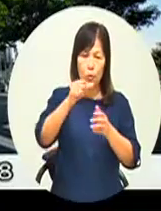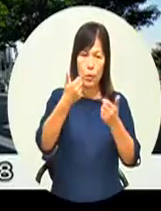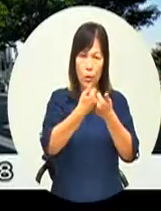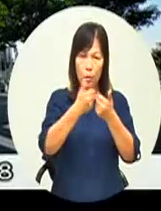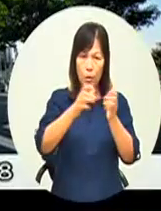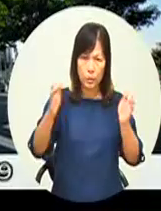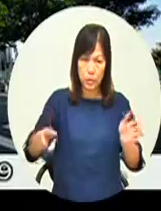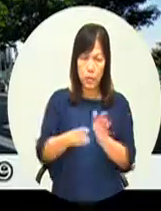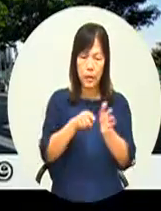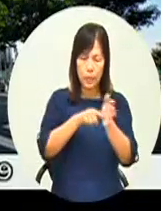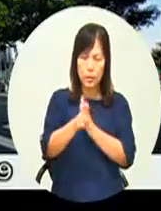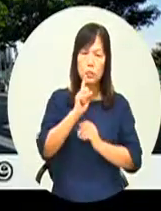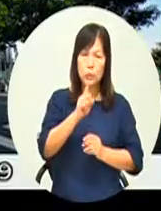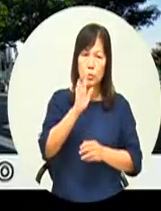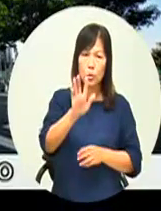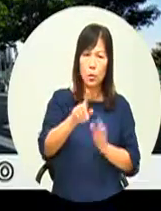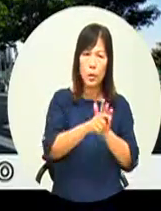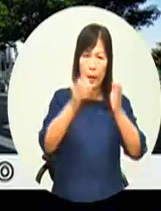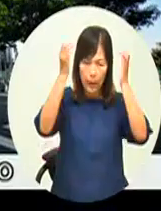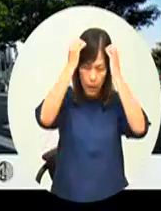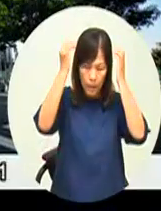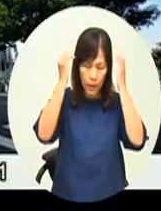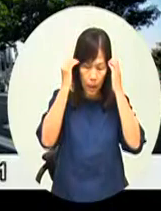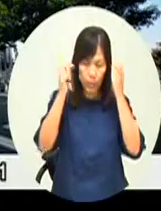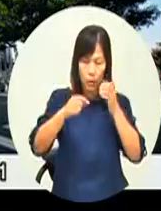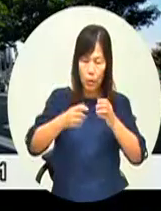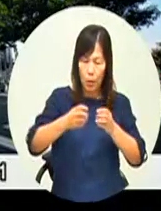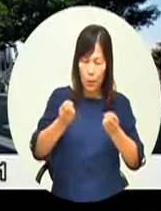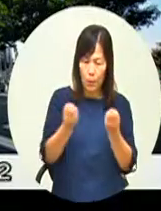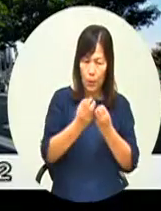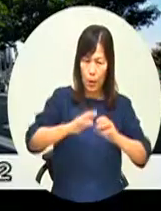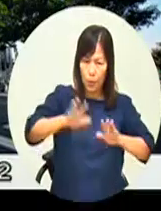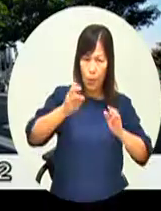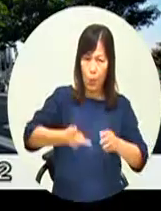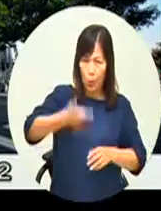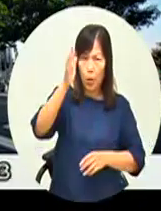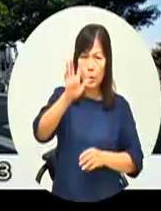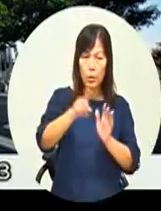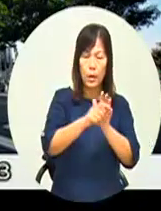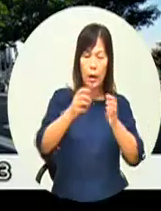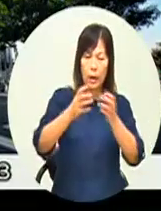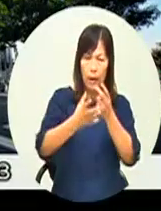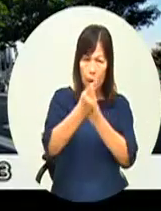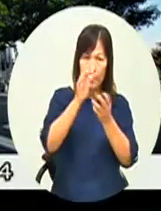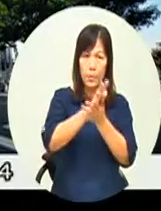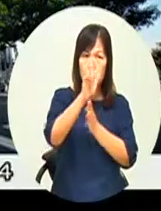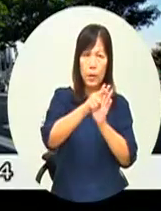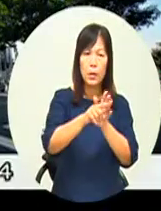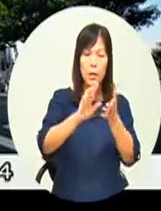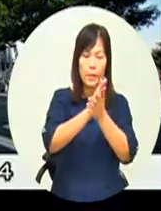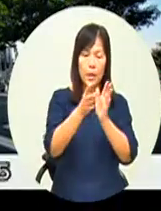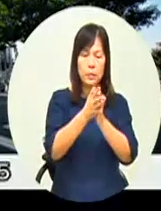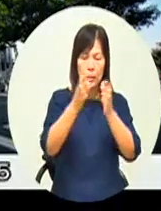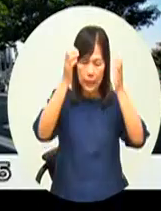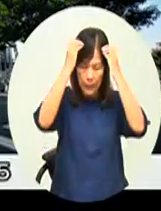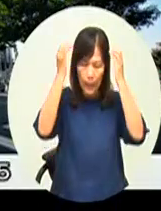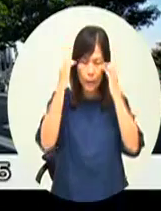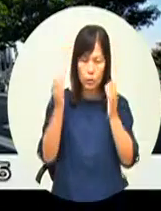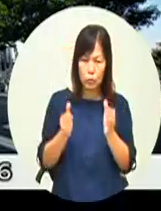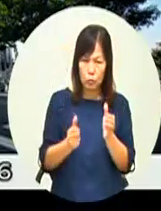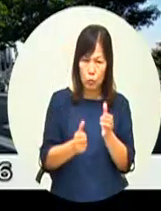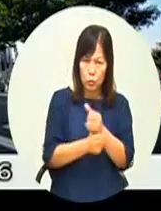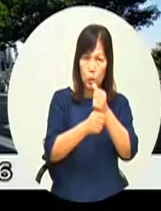在跟你们建立的，现在楠梓的发展非常的快，那合并以后我们楠梓算是我们高雄市的中心，地缘